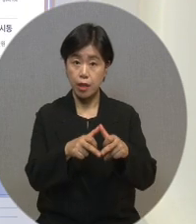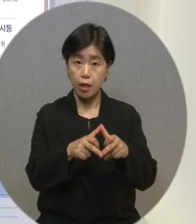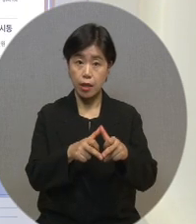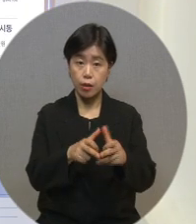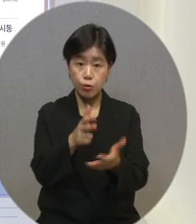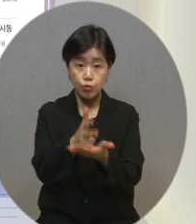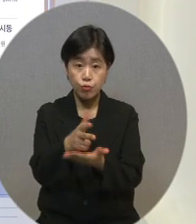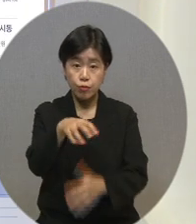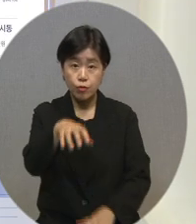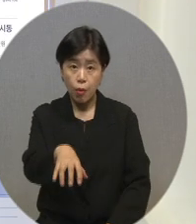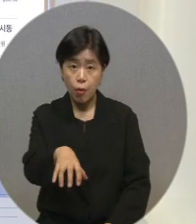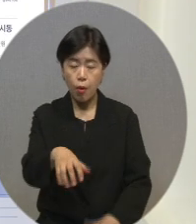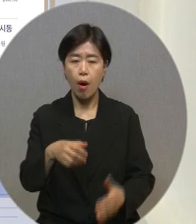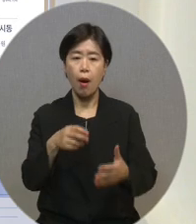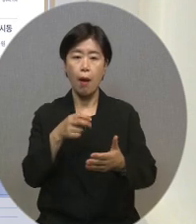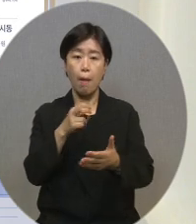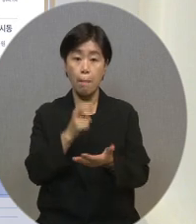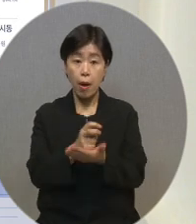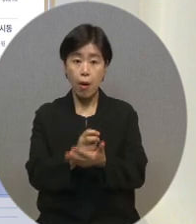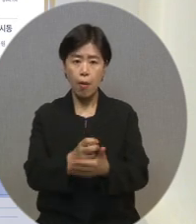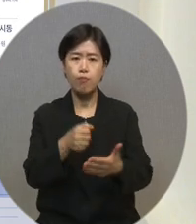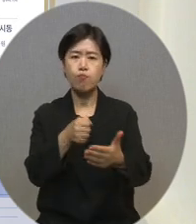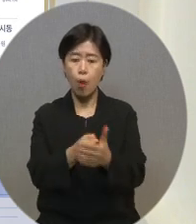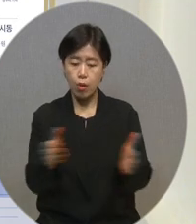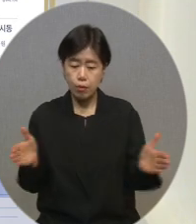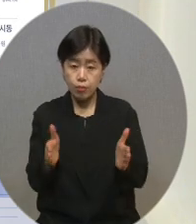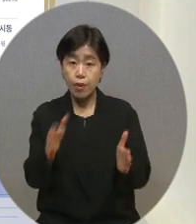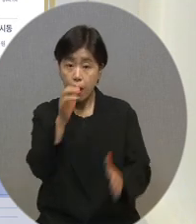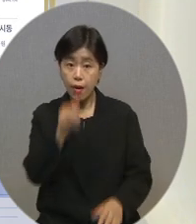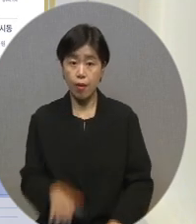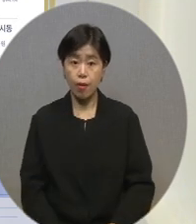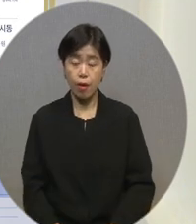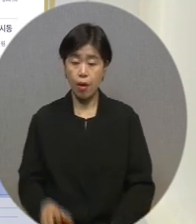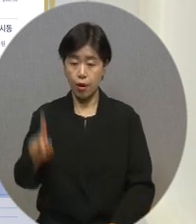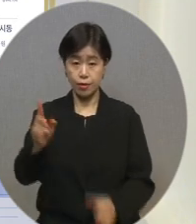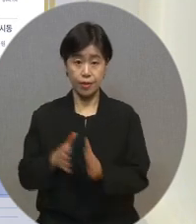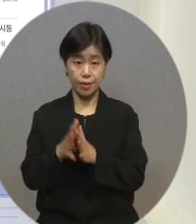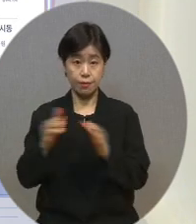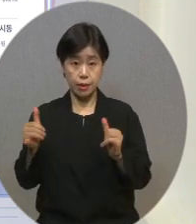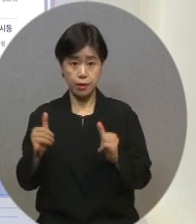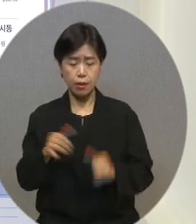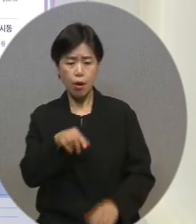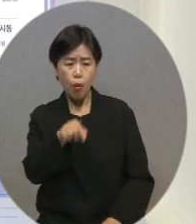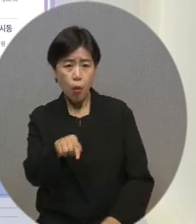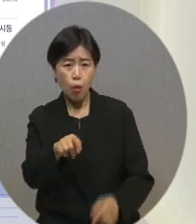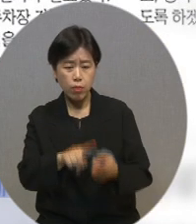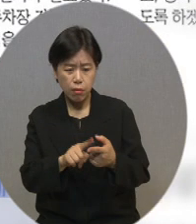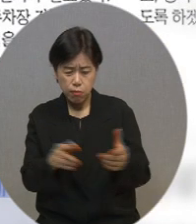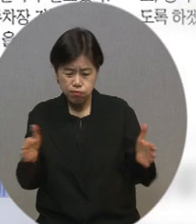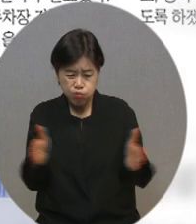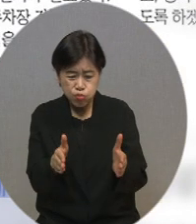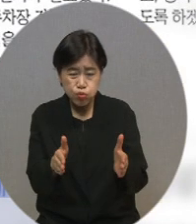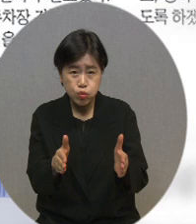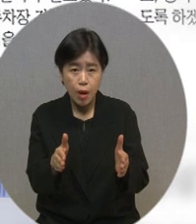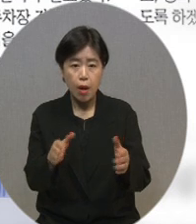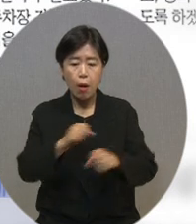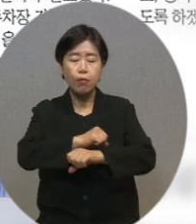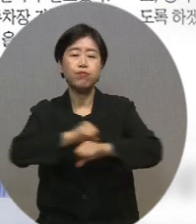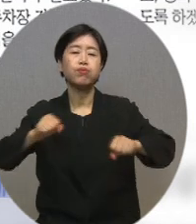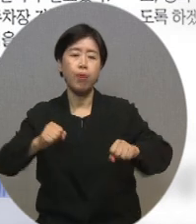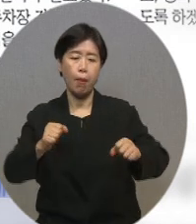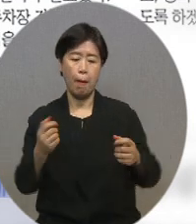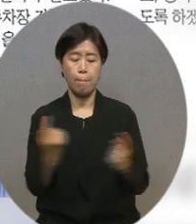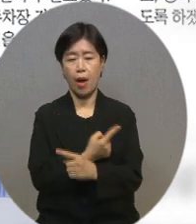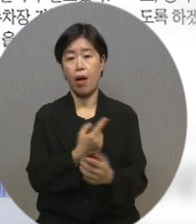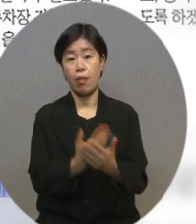구역은 법으로 정한 일정 규격이 있는데요이 한 시민이 장애인 주차 구역의 폭이 좁아서이를 넓혀 달라는